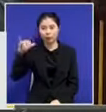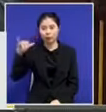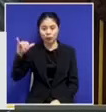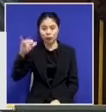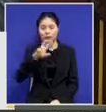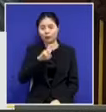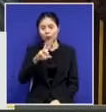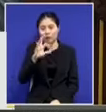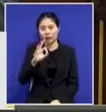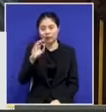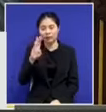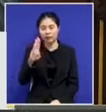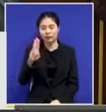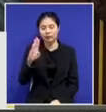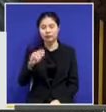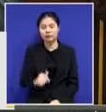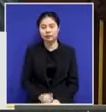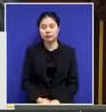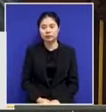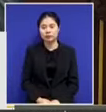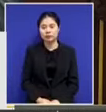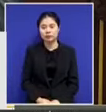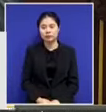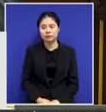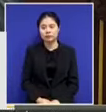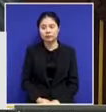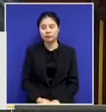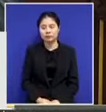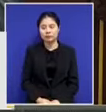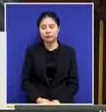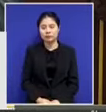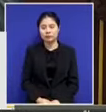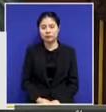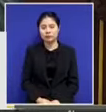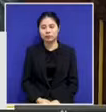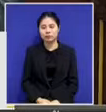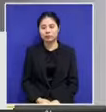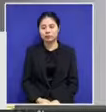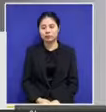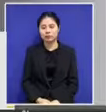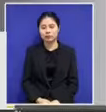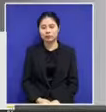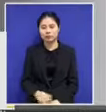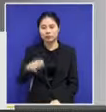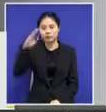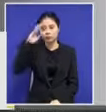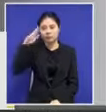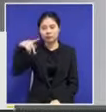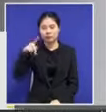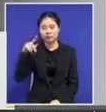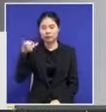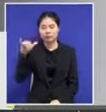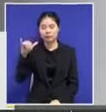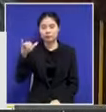294นางเบญจรัตน์จิริยทาสิทธิ ์พลเอกประยุทธ์จันทร์โอชาค่ะ